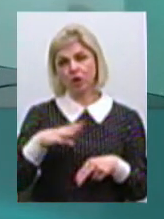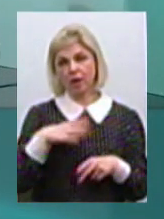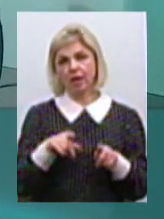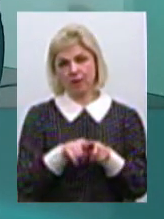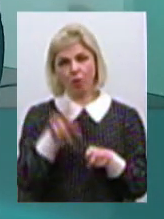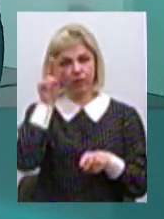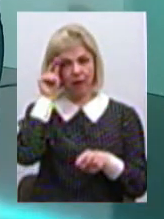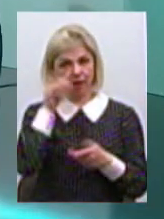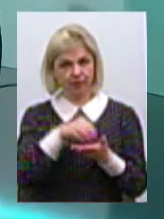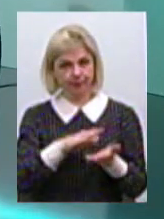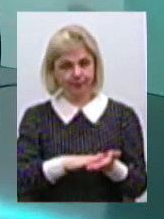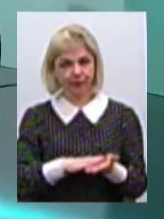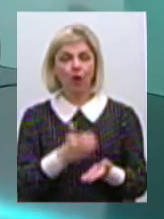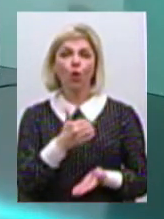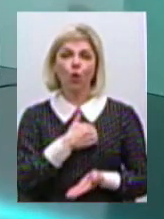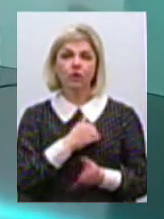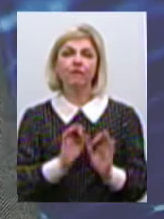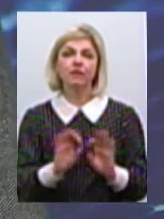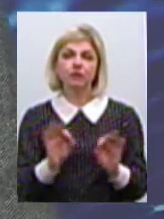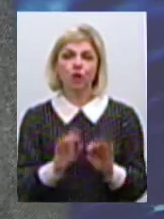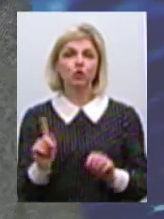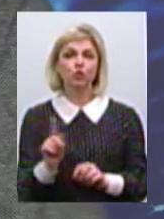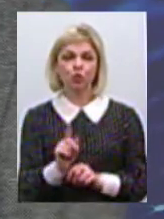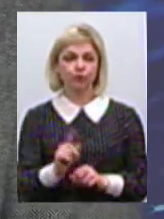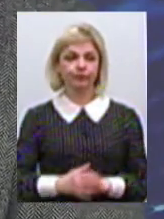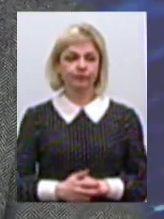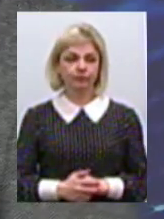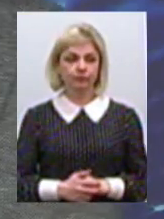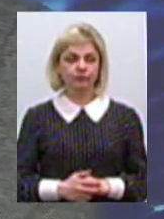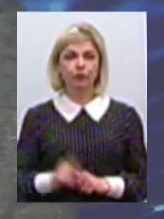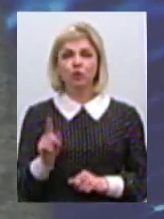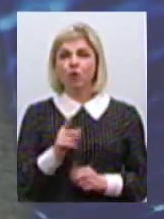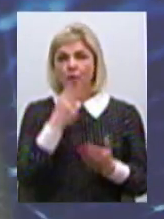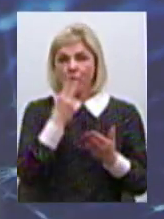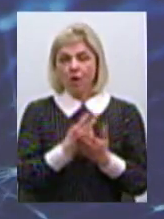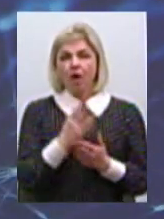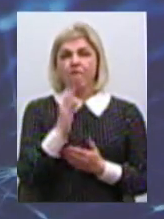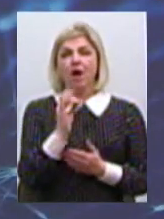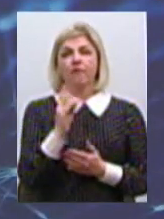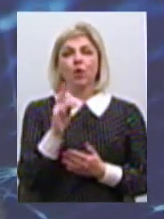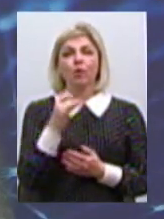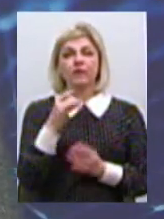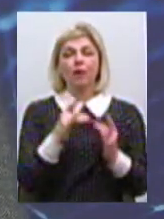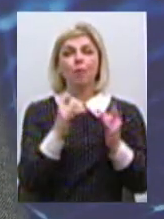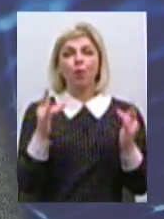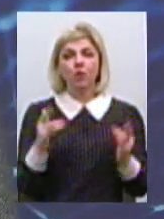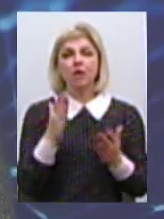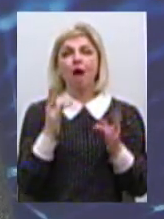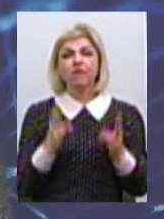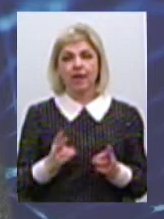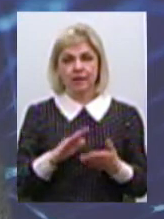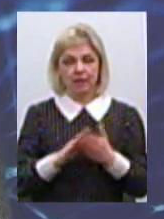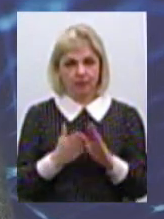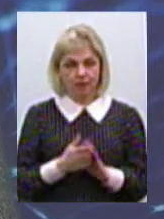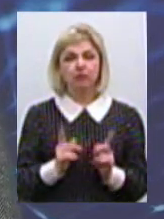дати. Але хотів би зазначити, що те, що показують, що Варварівський міст є в аварійному стані, це